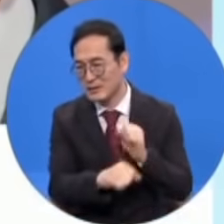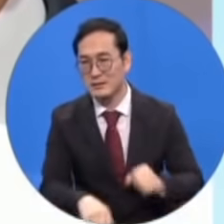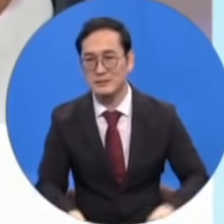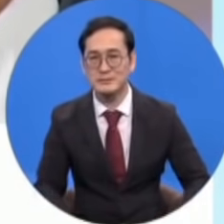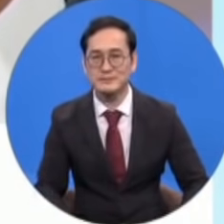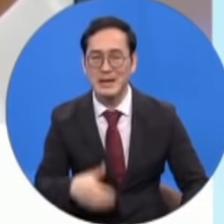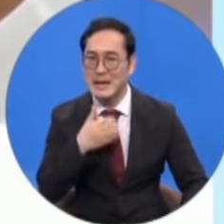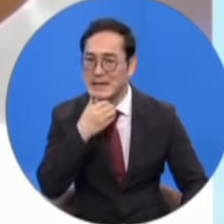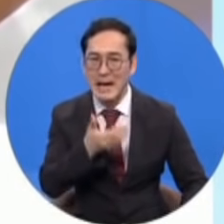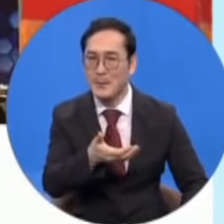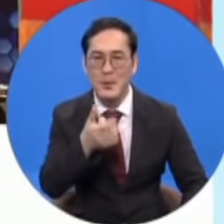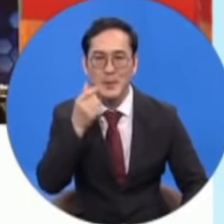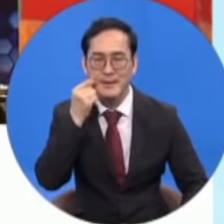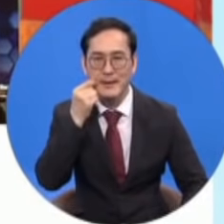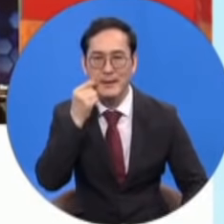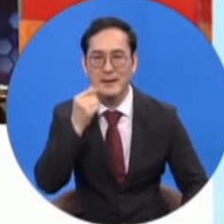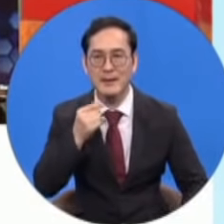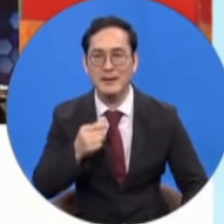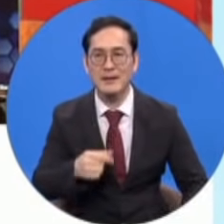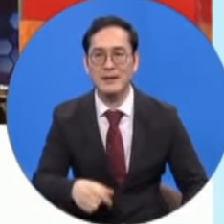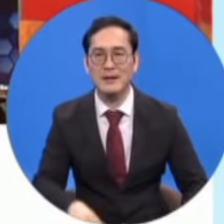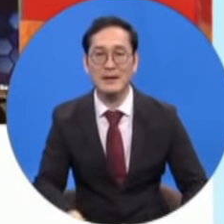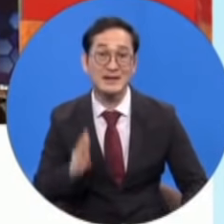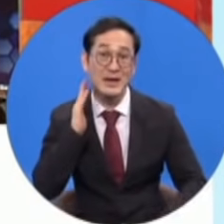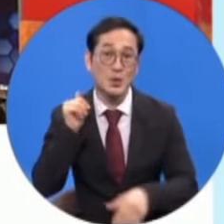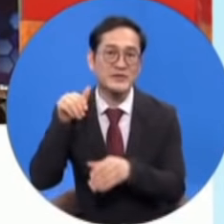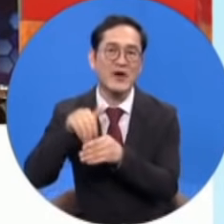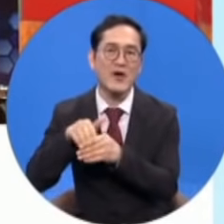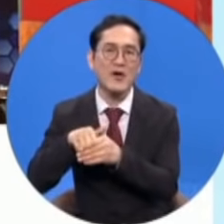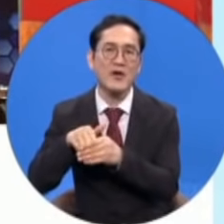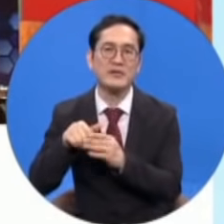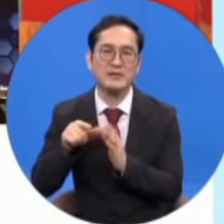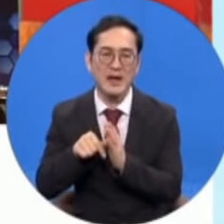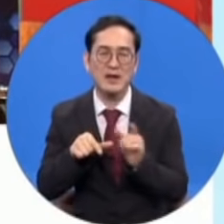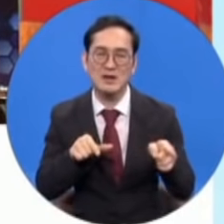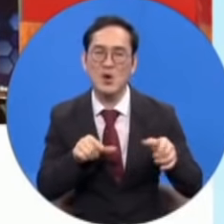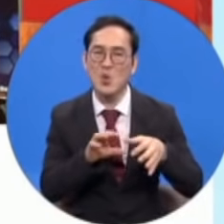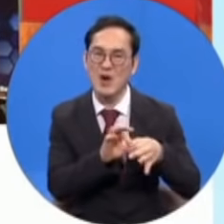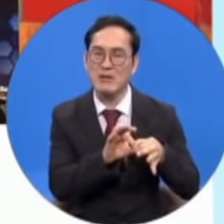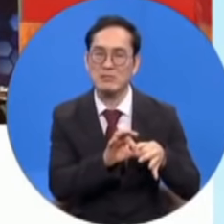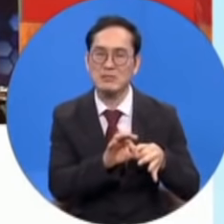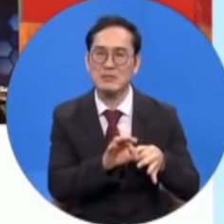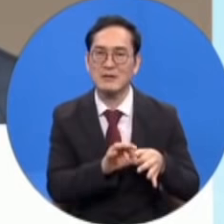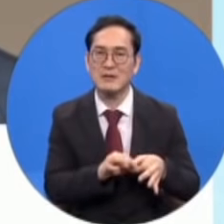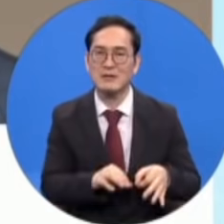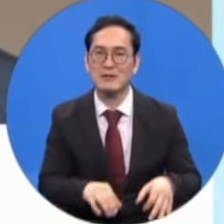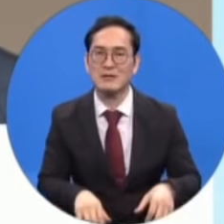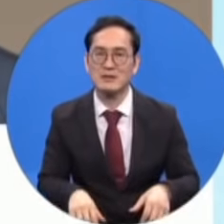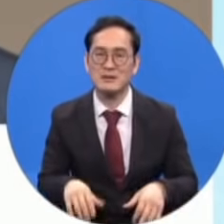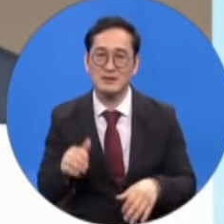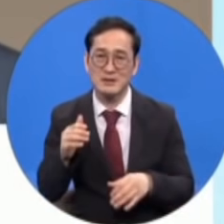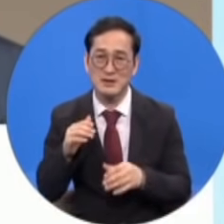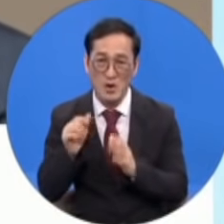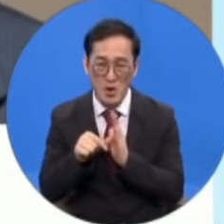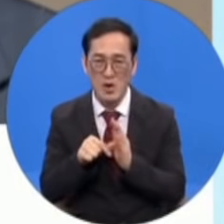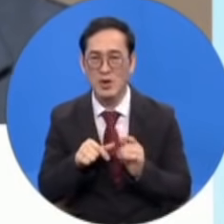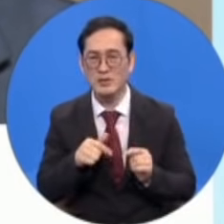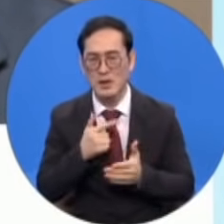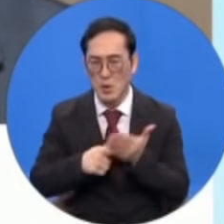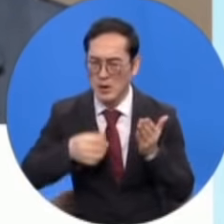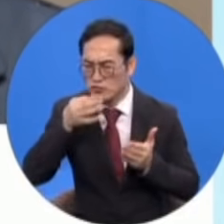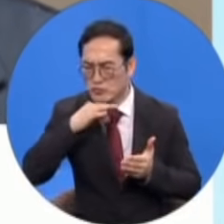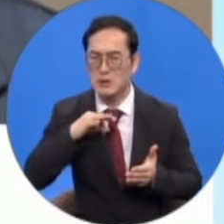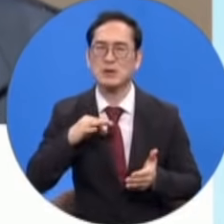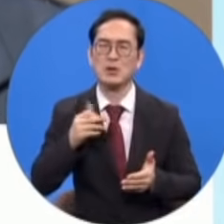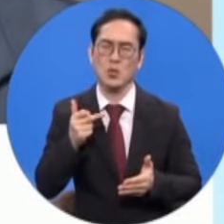상황이고 대사를 세계 b7 수명에 상당히 크기 때문에 이런 부분에 있어서는 산 치도 물러설 수 없는 그런 모습을 보여주는 말이라고 생각이 들고요 4